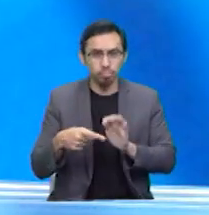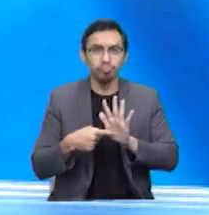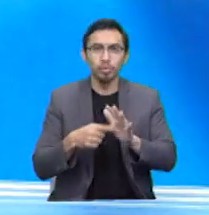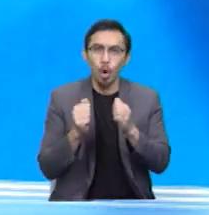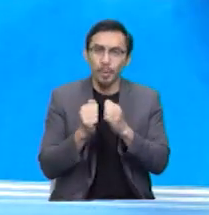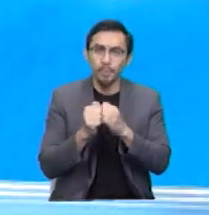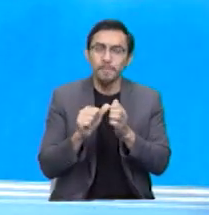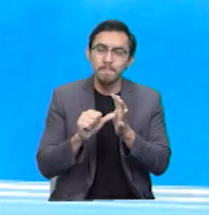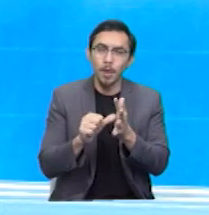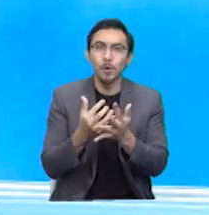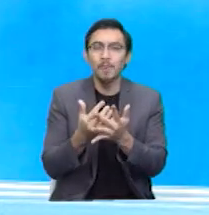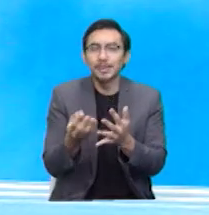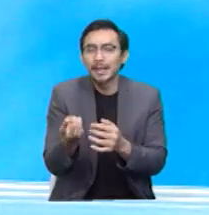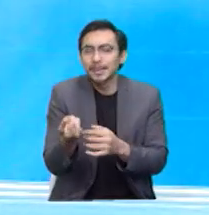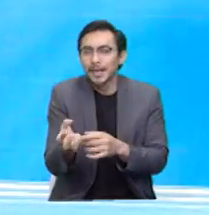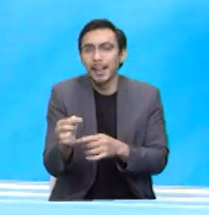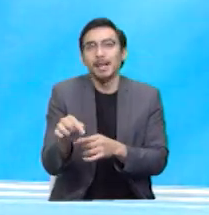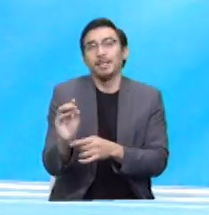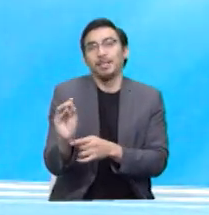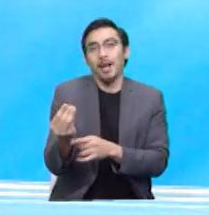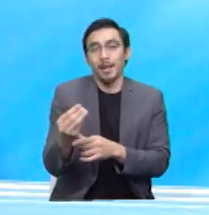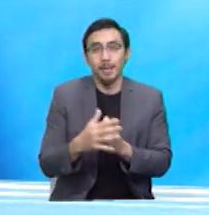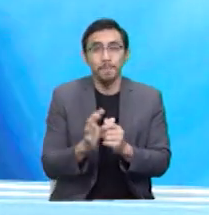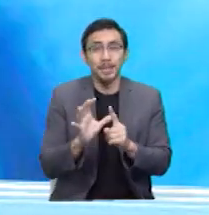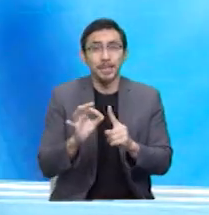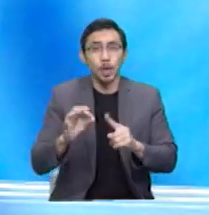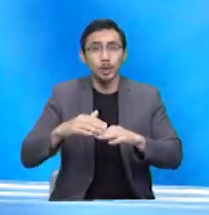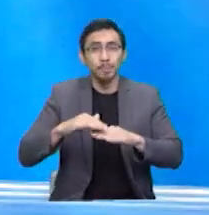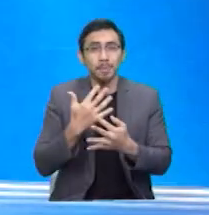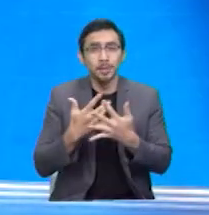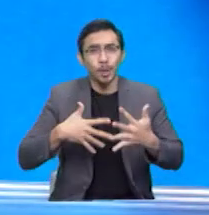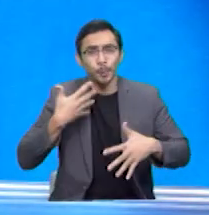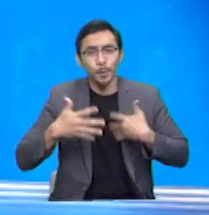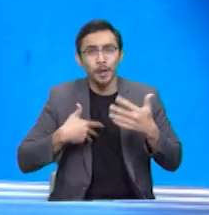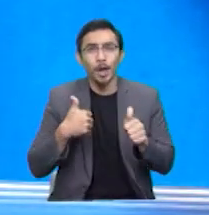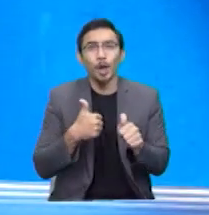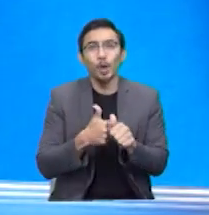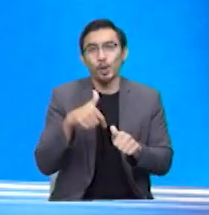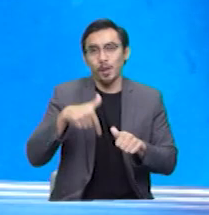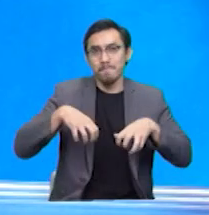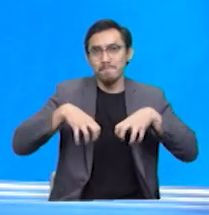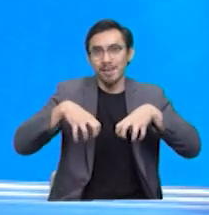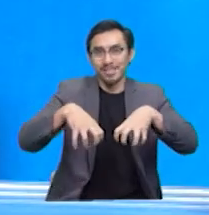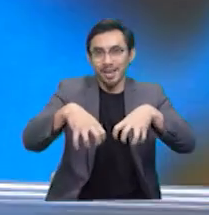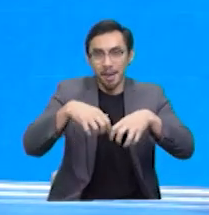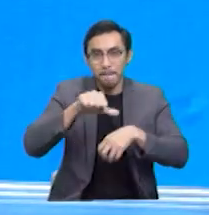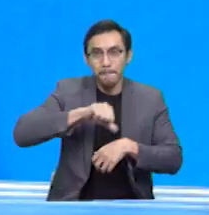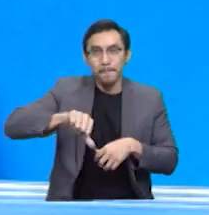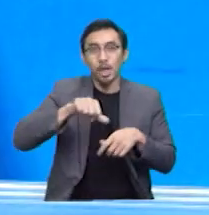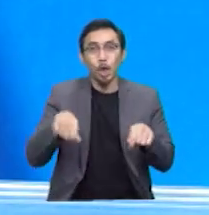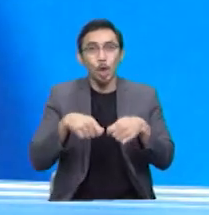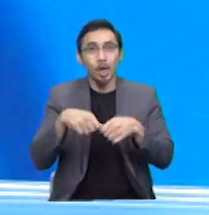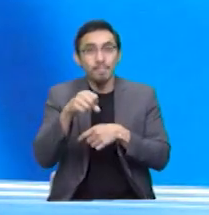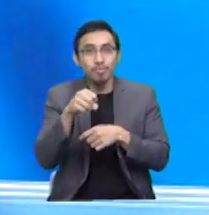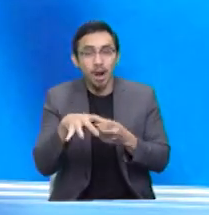komitmennya dalam membantu masyarakat kecil di Jakarta. Ratusan warga antusias mengikuti bazar minyak goreng murah dan pengobatan gratis